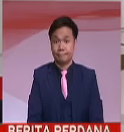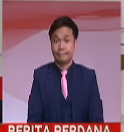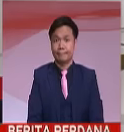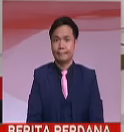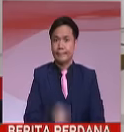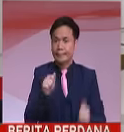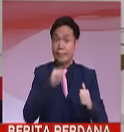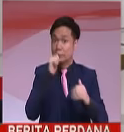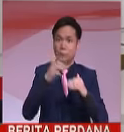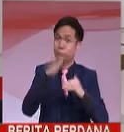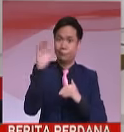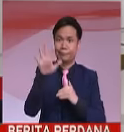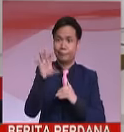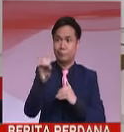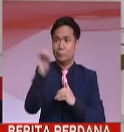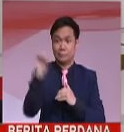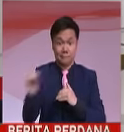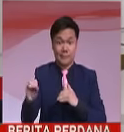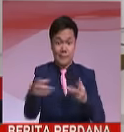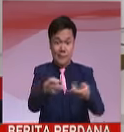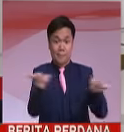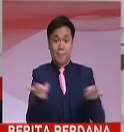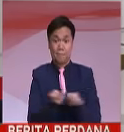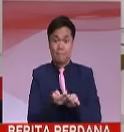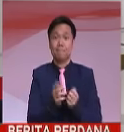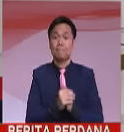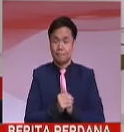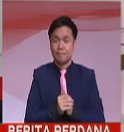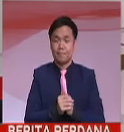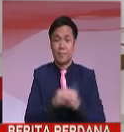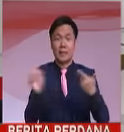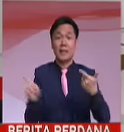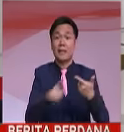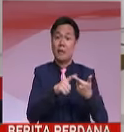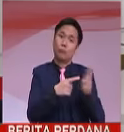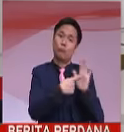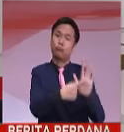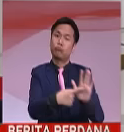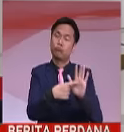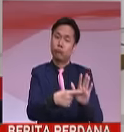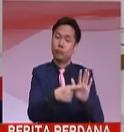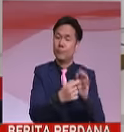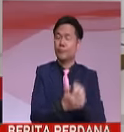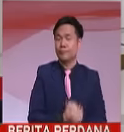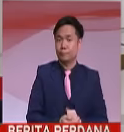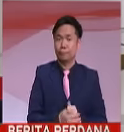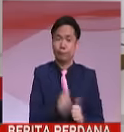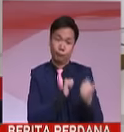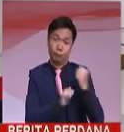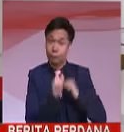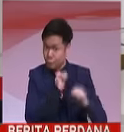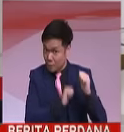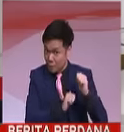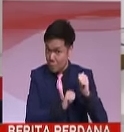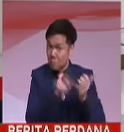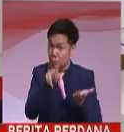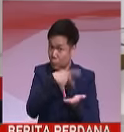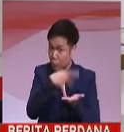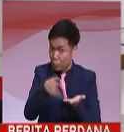kosan yang disebutkan tadi bagi kau yang melibatkan persembahan pentas dianya dibenarkan